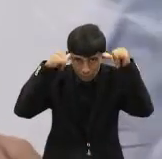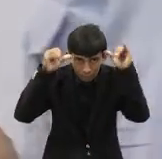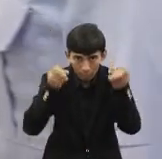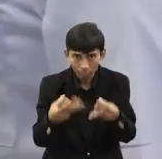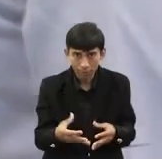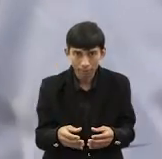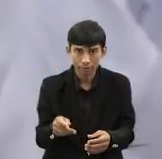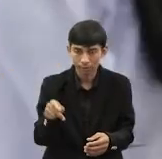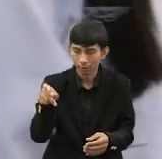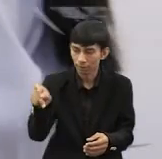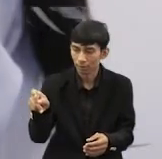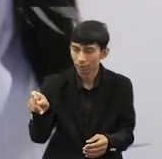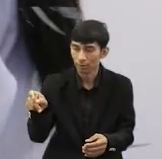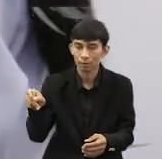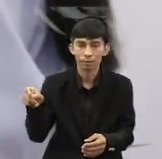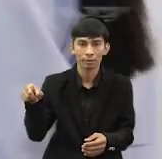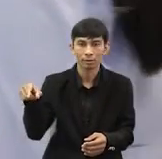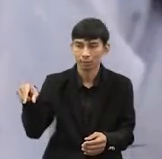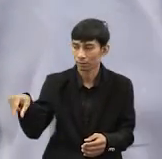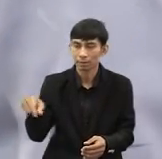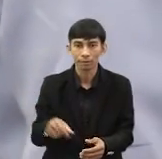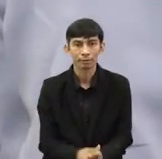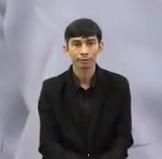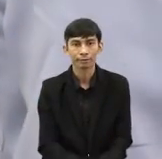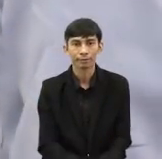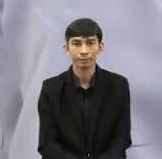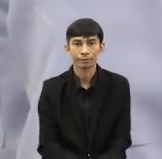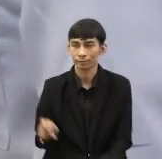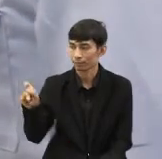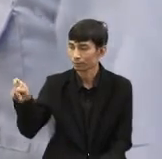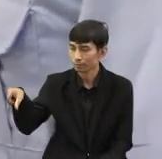chẳng con bình đất tờ lơ chùm nào đây nè khu bằng cả lãng đi